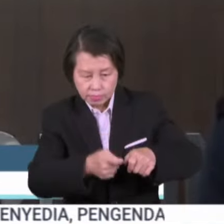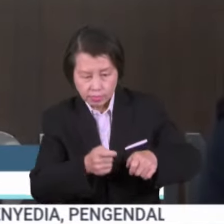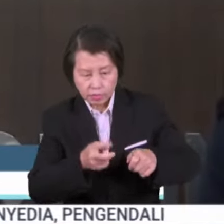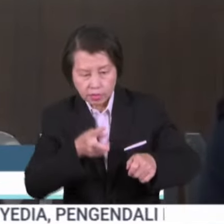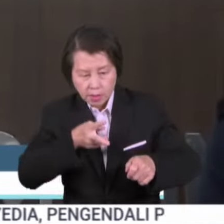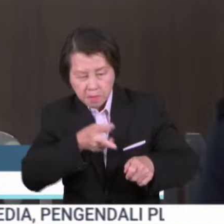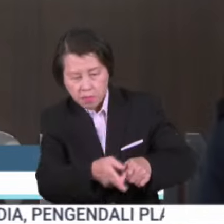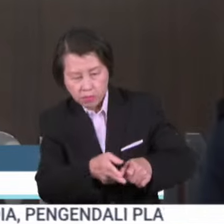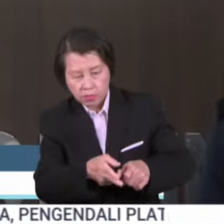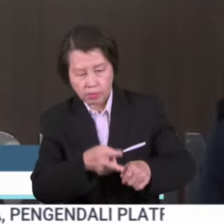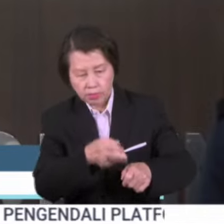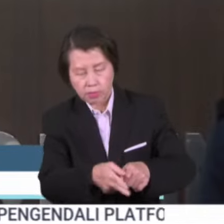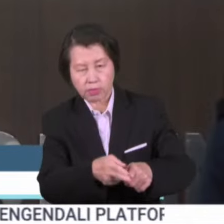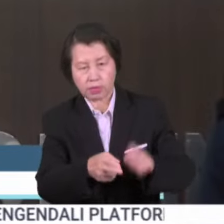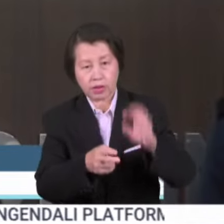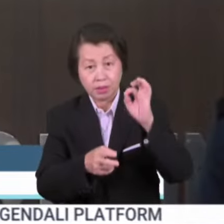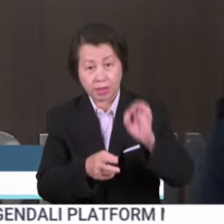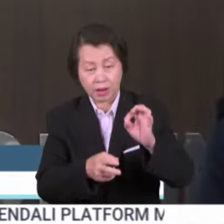memotong